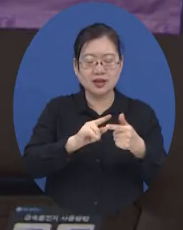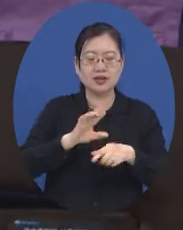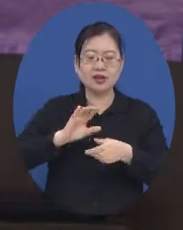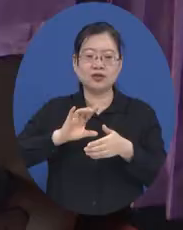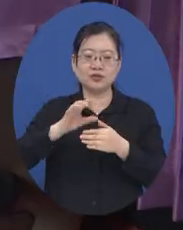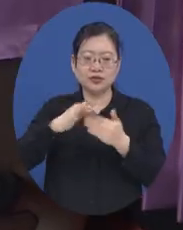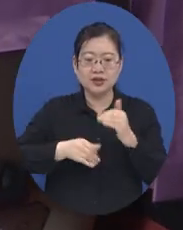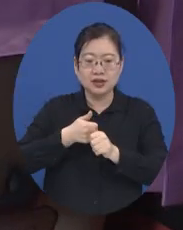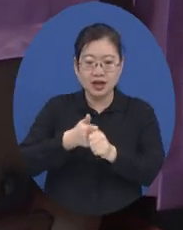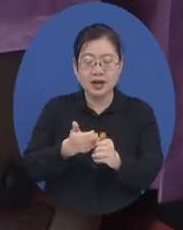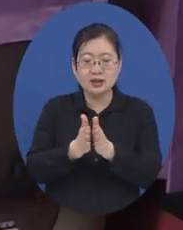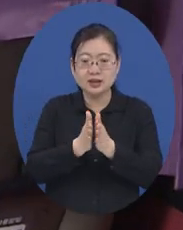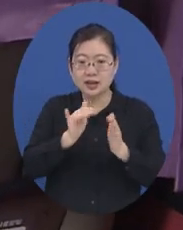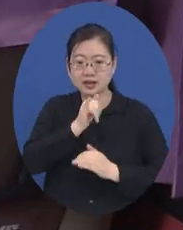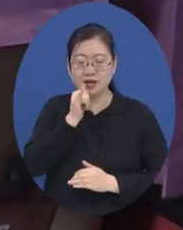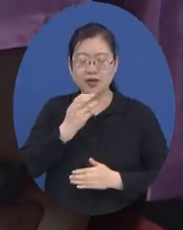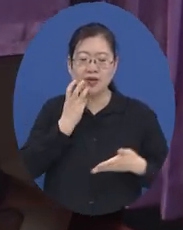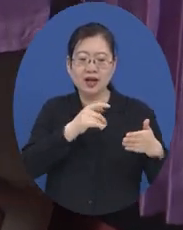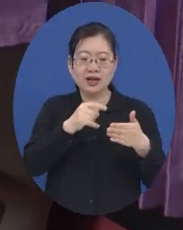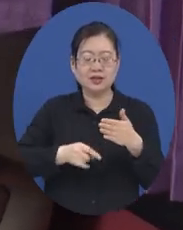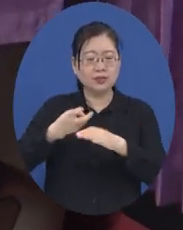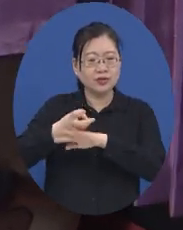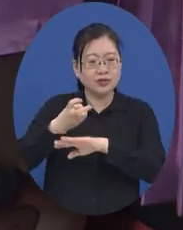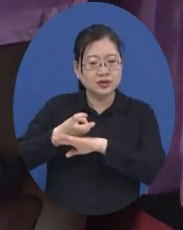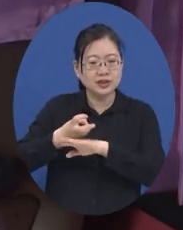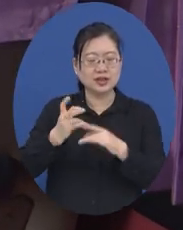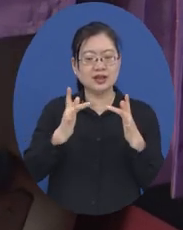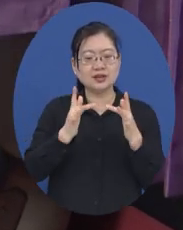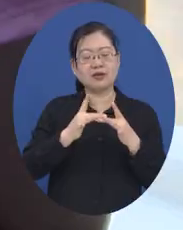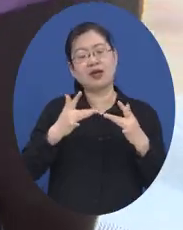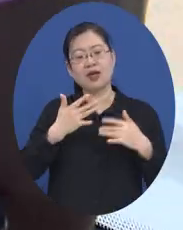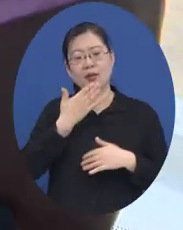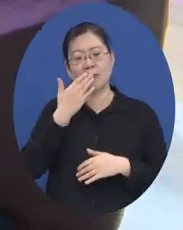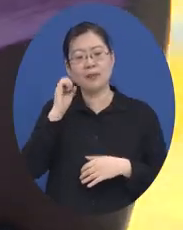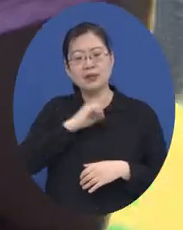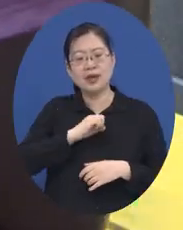시작합니다. 이외에도 경기도 내 버스에는 인터넷을 즐길 수